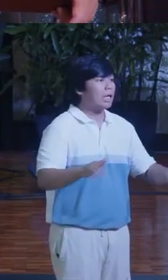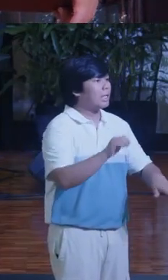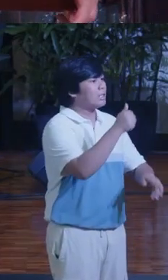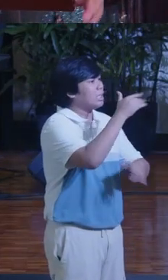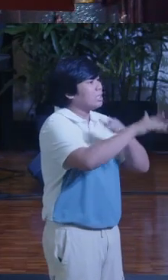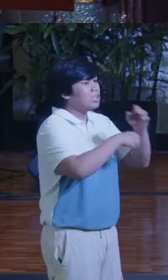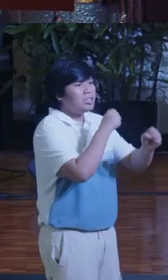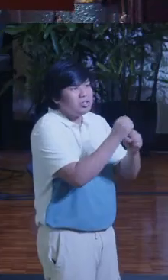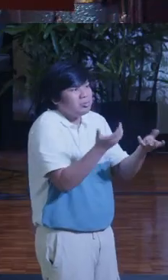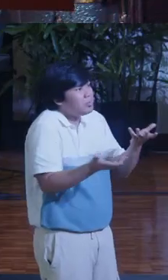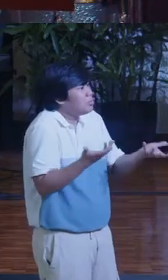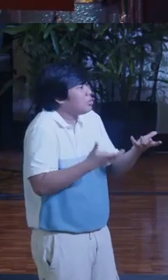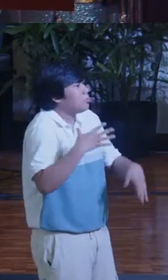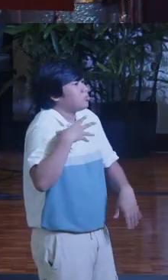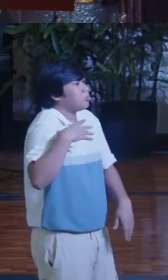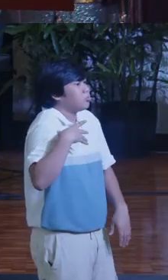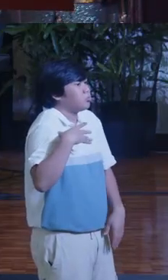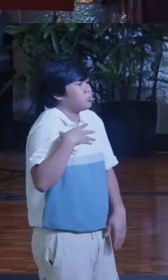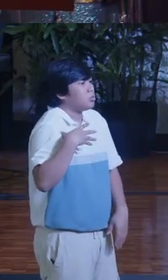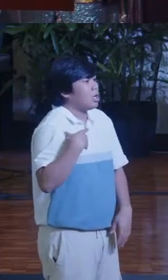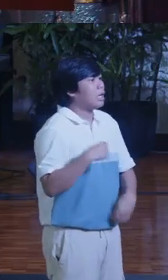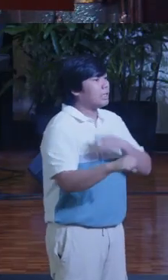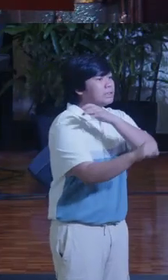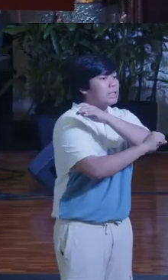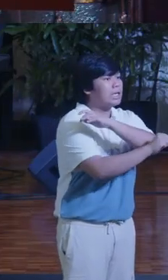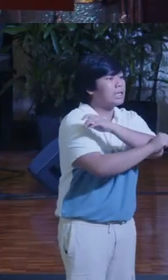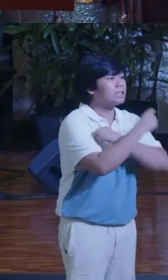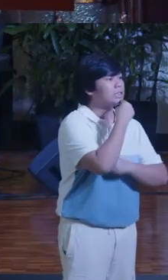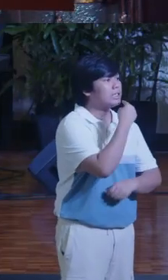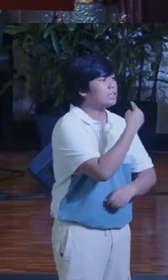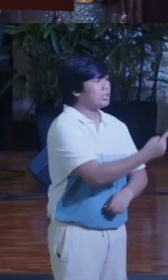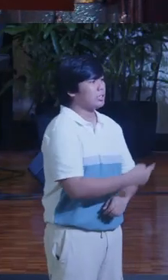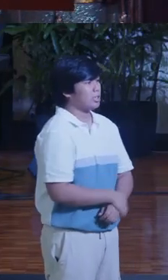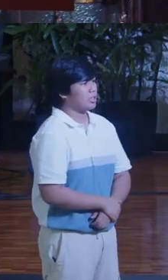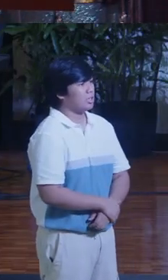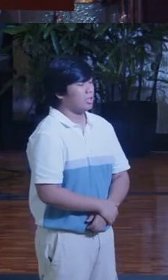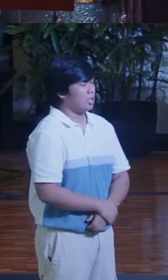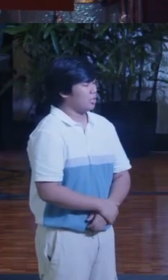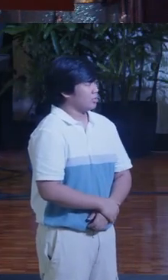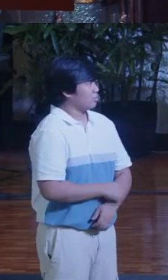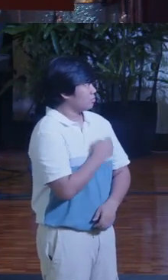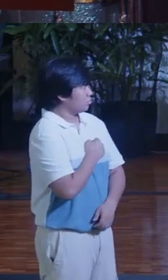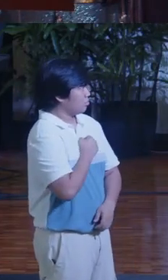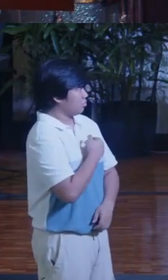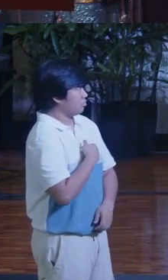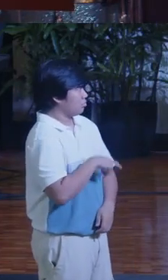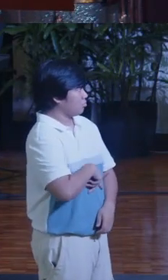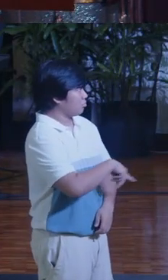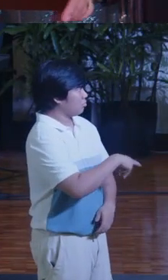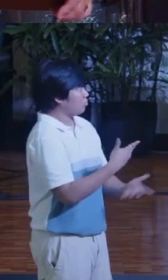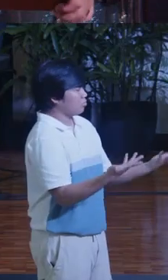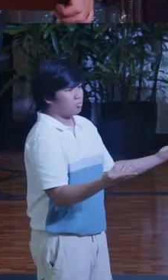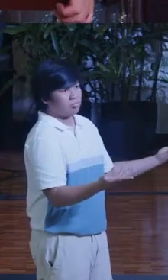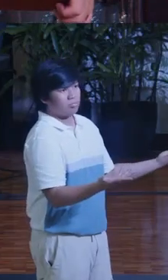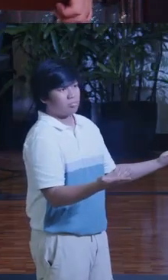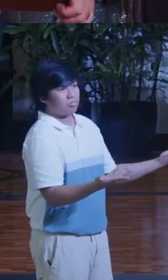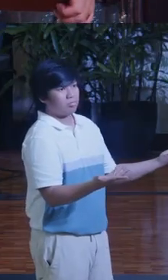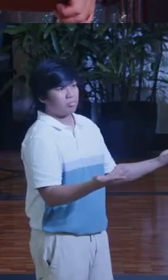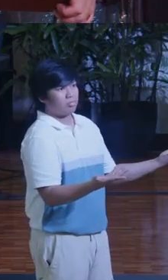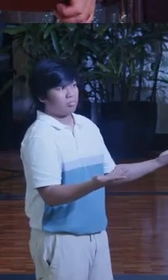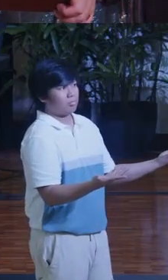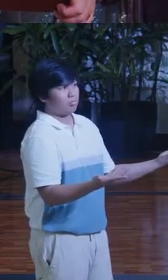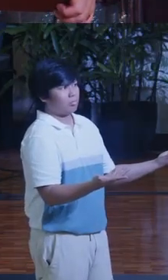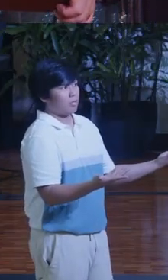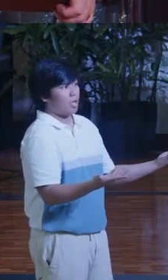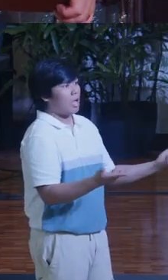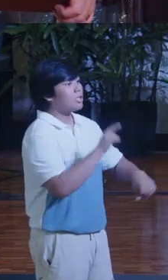after, sabi ni Sarai, he had borne him no children. Nung binigay